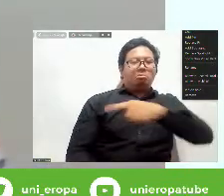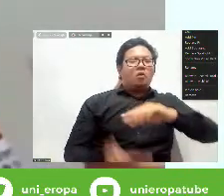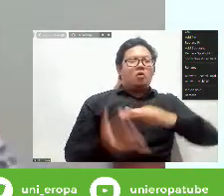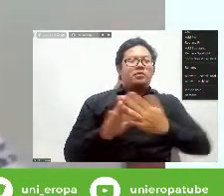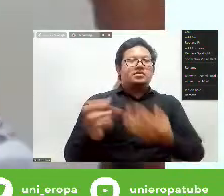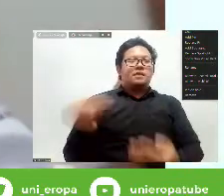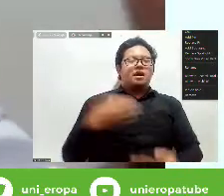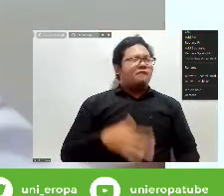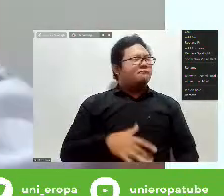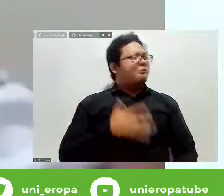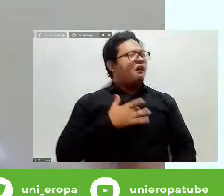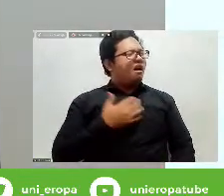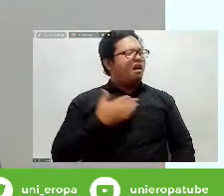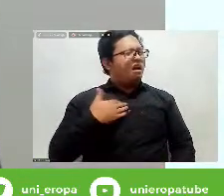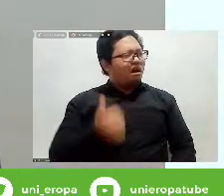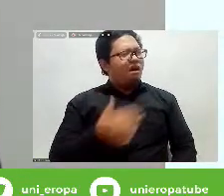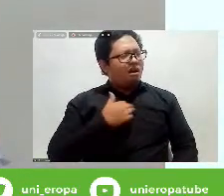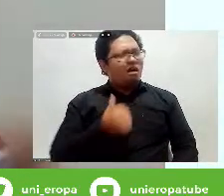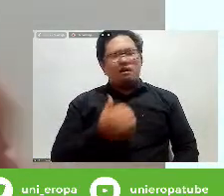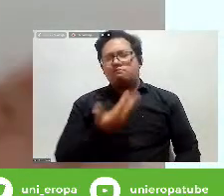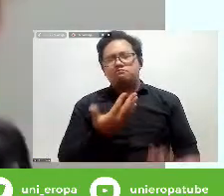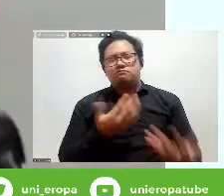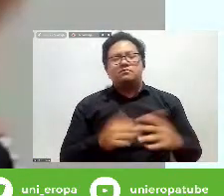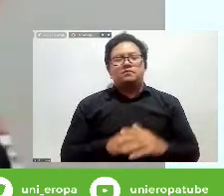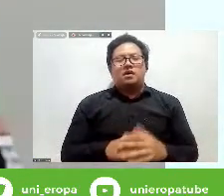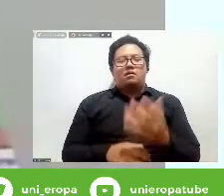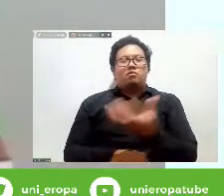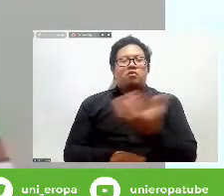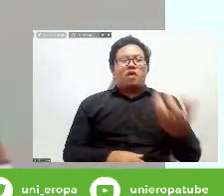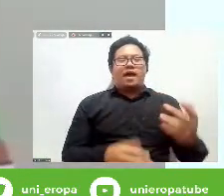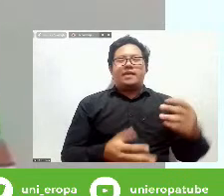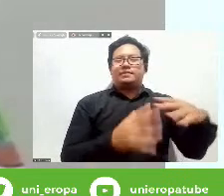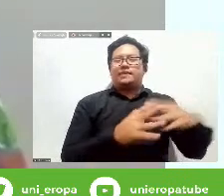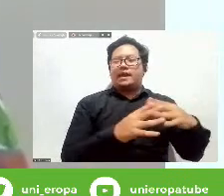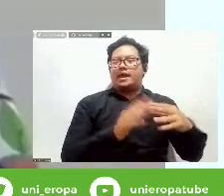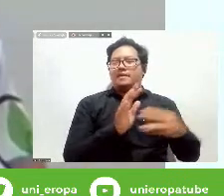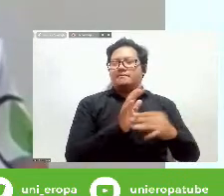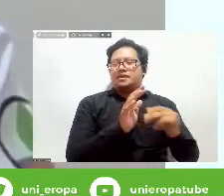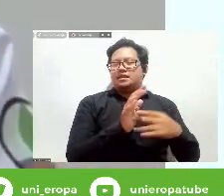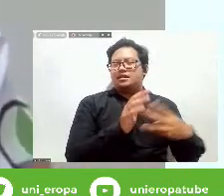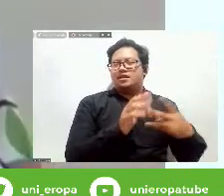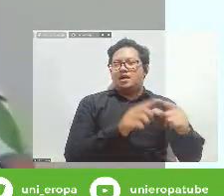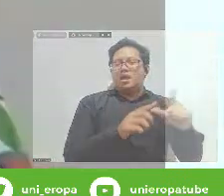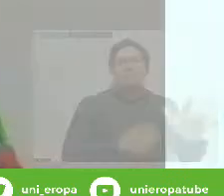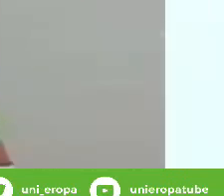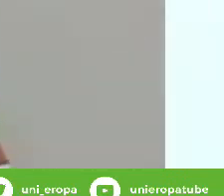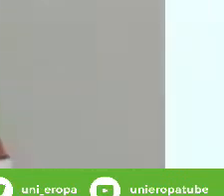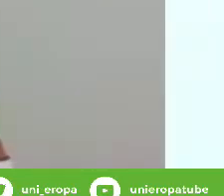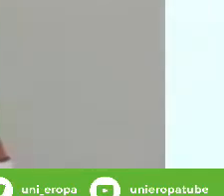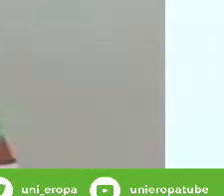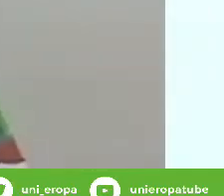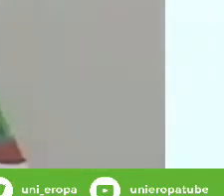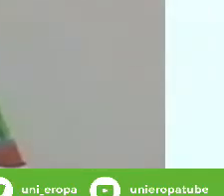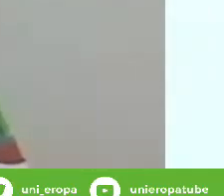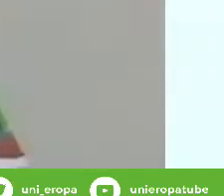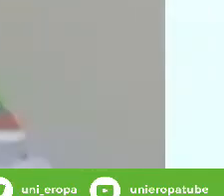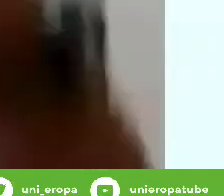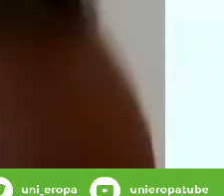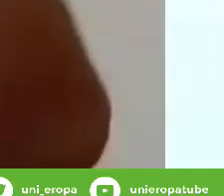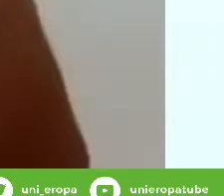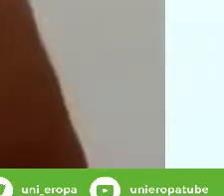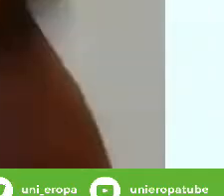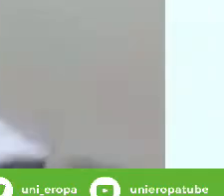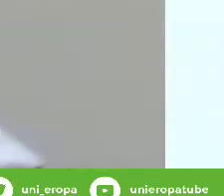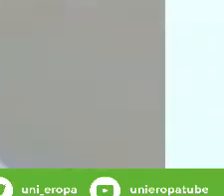sayur maupun wookie tanah mineral karena mungkin airnya lebih mencukupi di lahan gambut sehingga